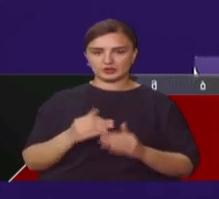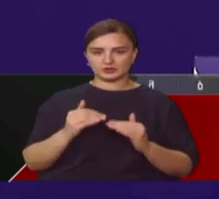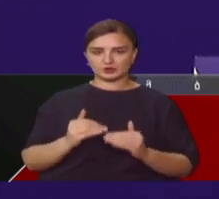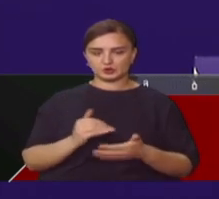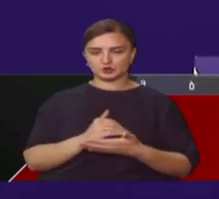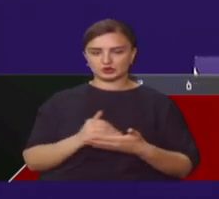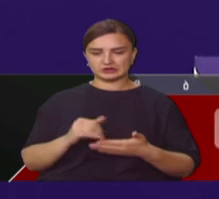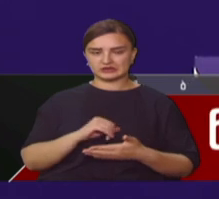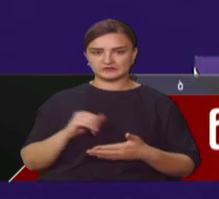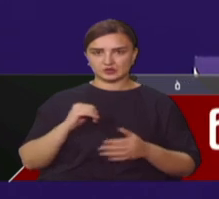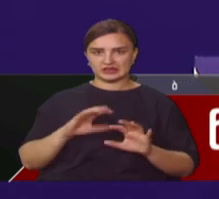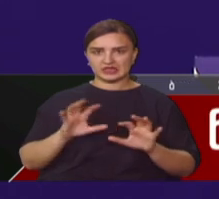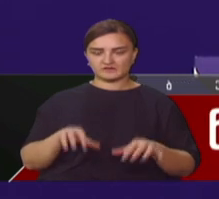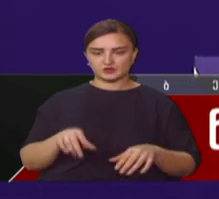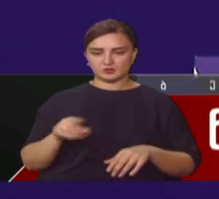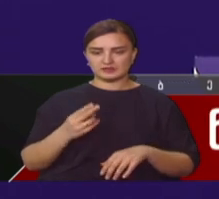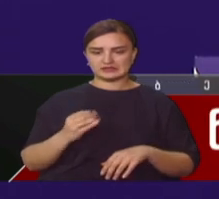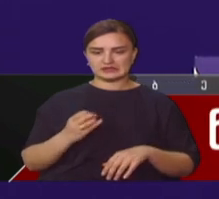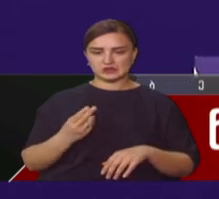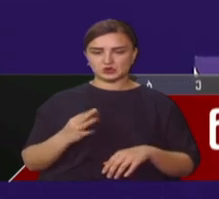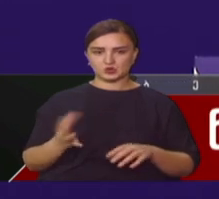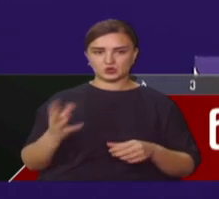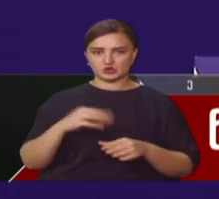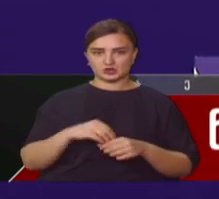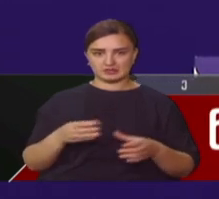ვამბობ თვითონ თავმჯდომარეზე და ცესკოს შემადგენლობაზე.